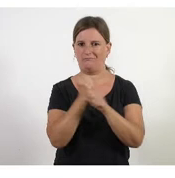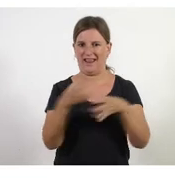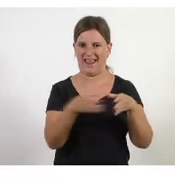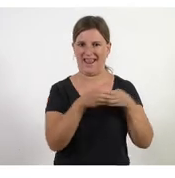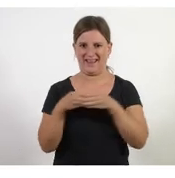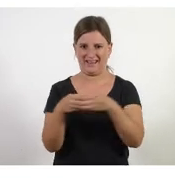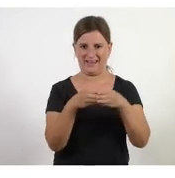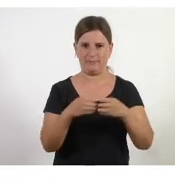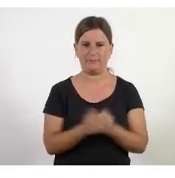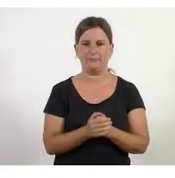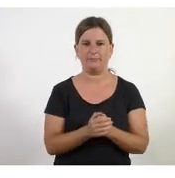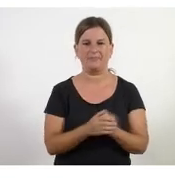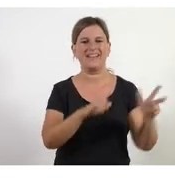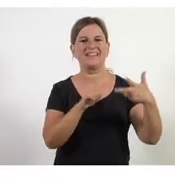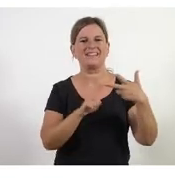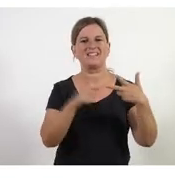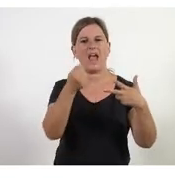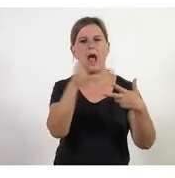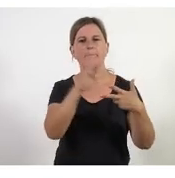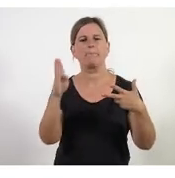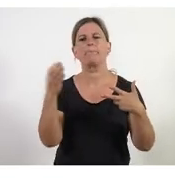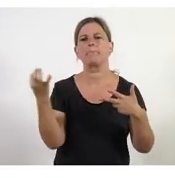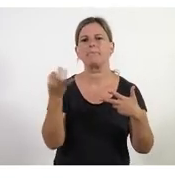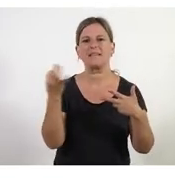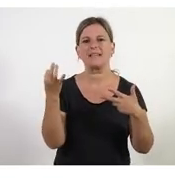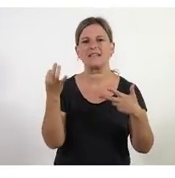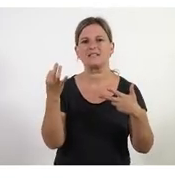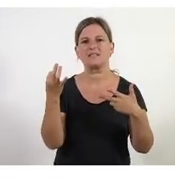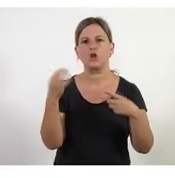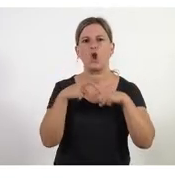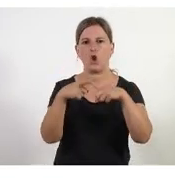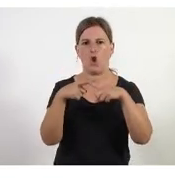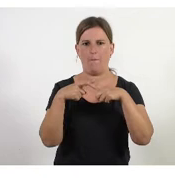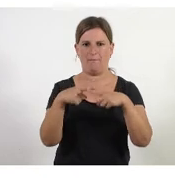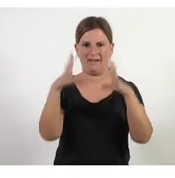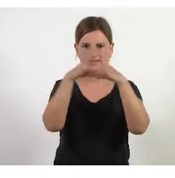El tercer tipus d'aplicacions són les aplicacions de compartició al núvol.